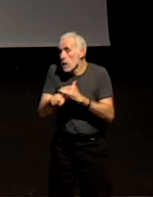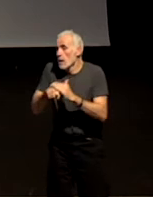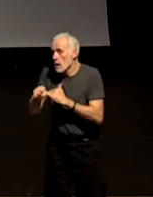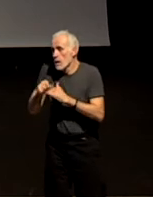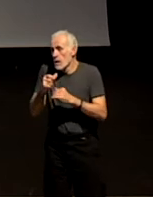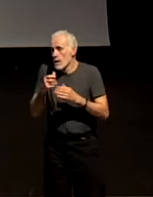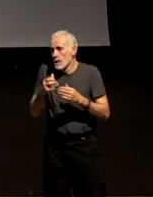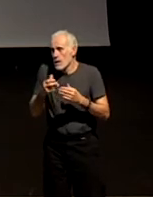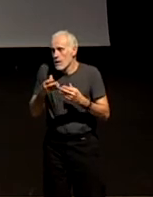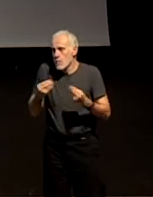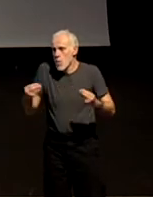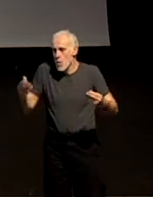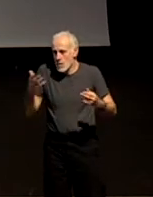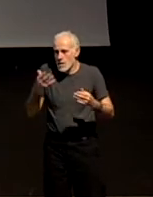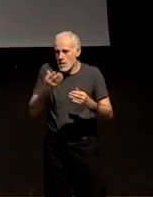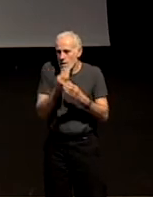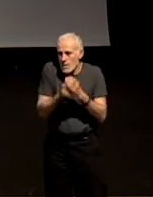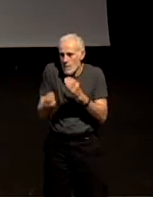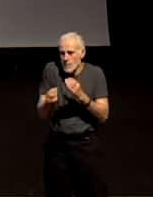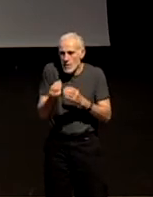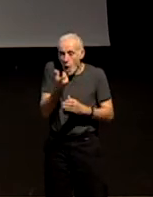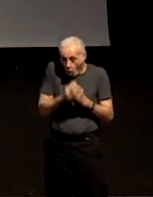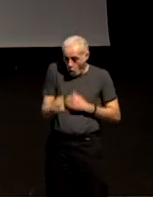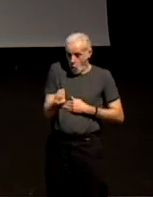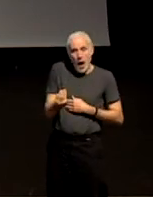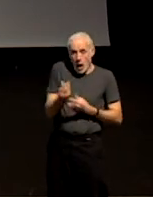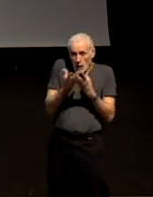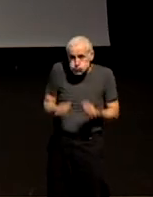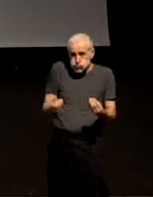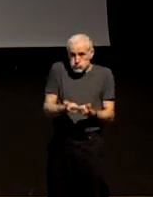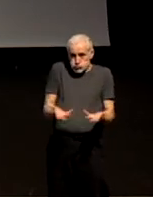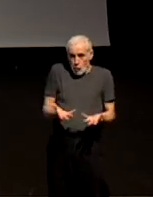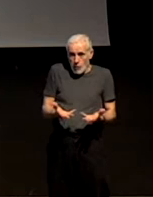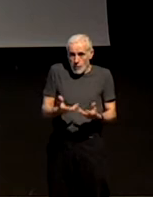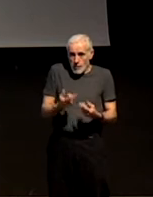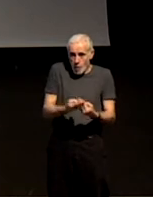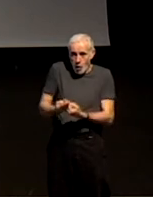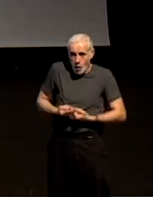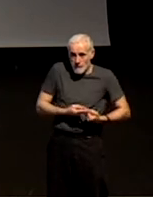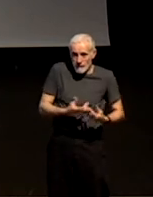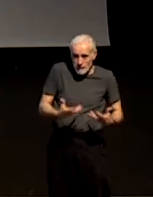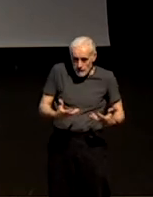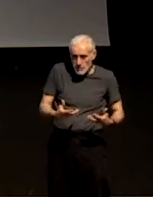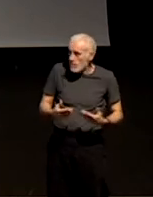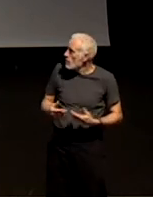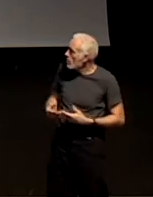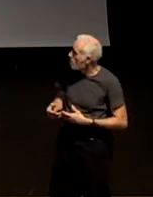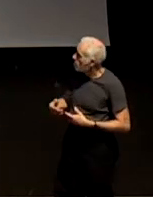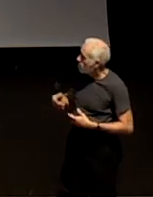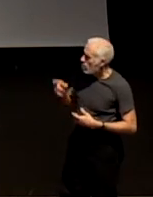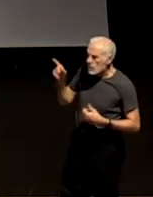protéger c'est qu'ils font plusieurs niches et dans l'année alors la chouette effraie fait plusieurs niches et dans l'année la chevêche